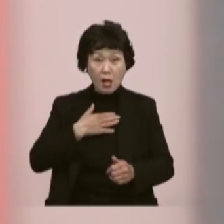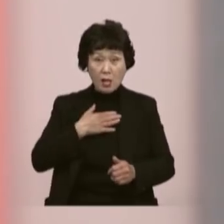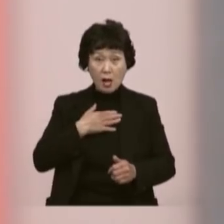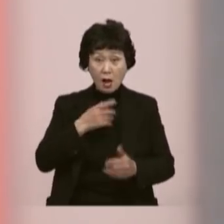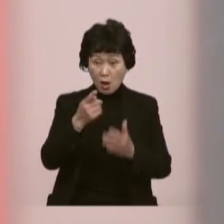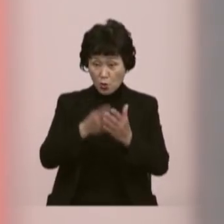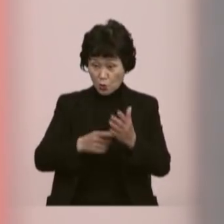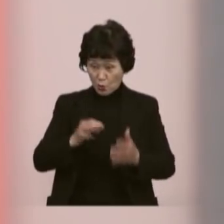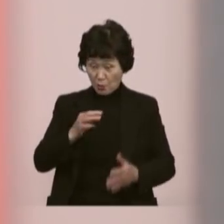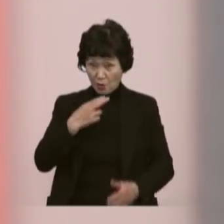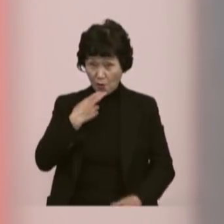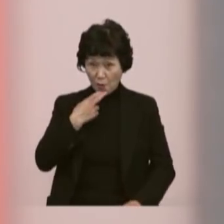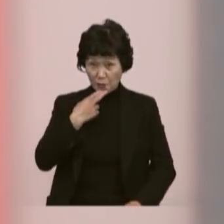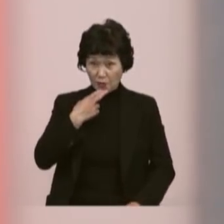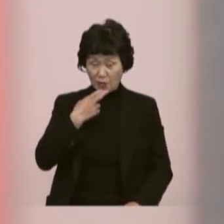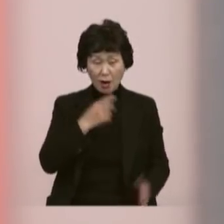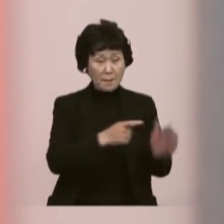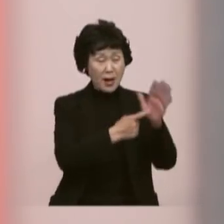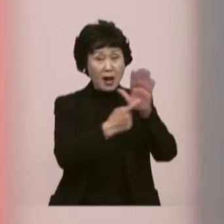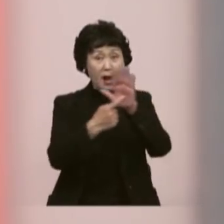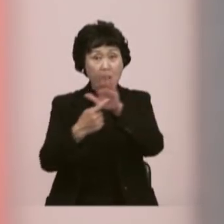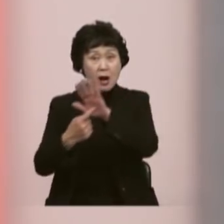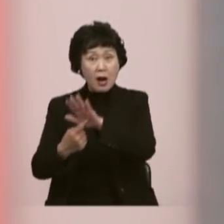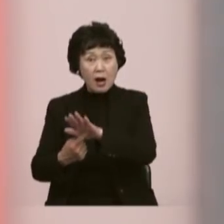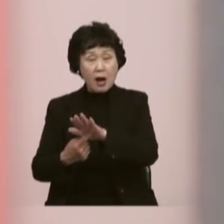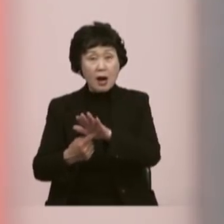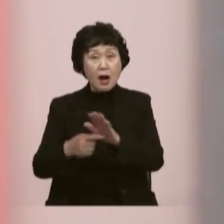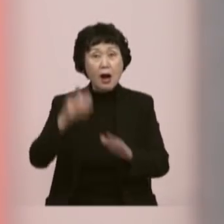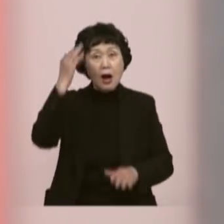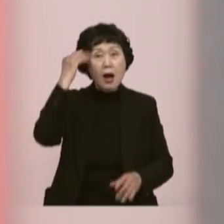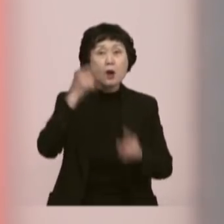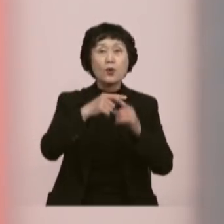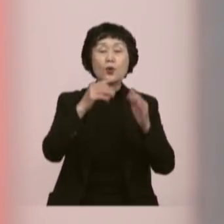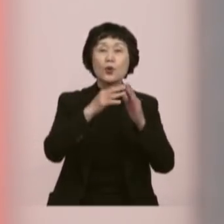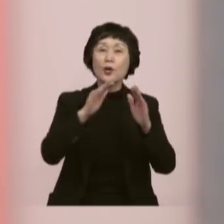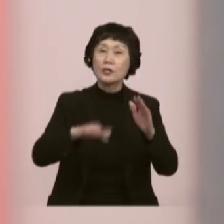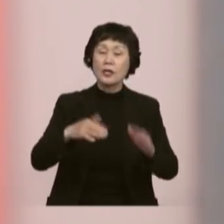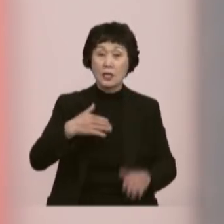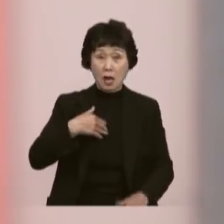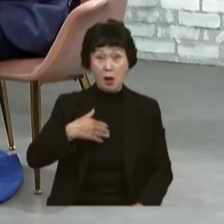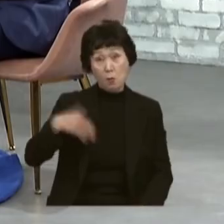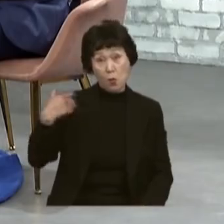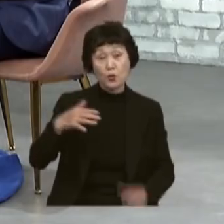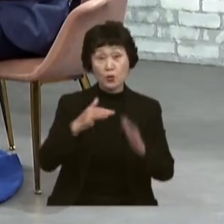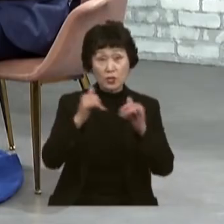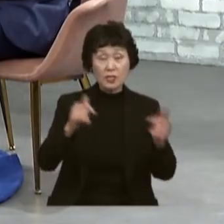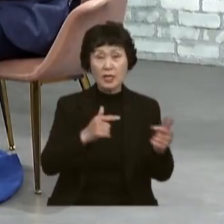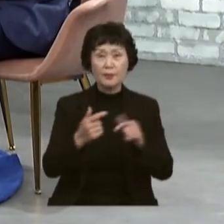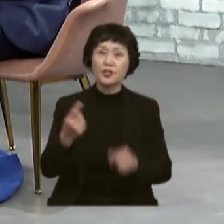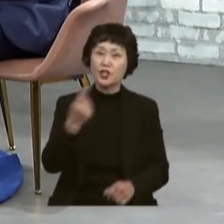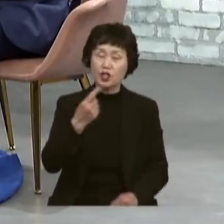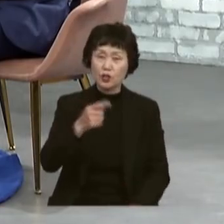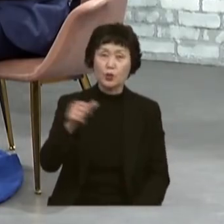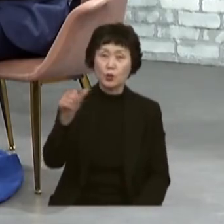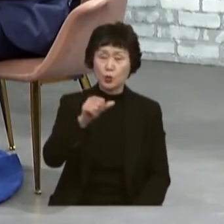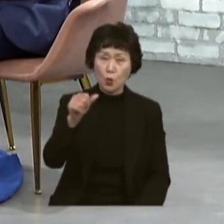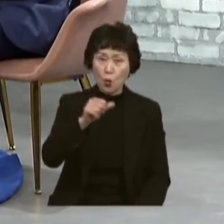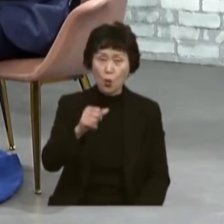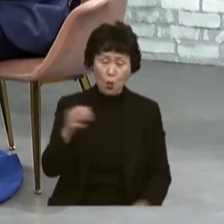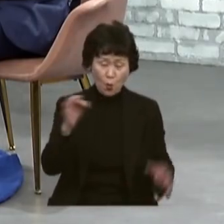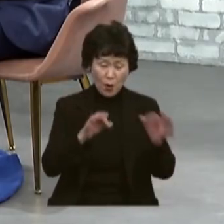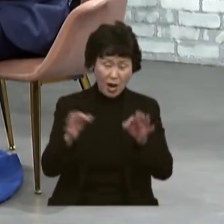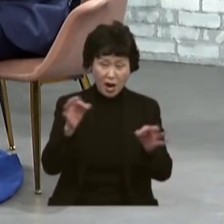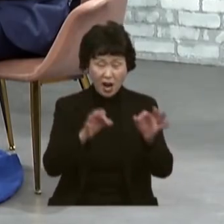한국 교회에서 정말 나도 모르는 분들이요 1,000원, 5,000원, 10,000원 막 해보내주는데 우리 고은하 권사님이 아,